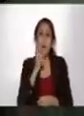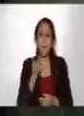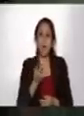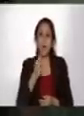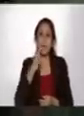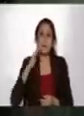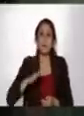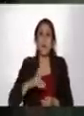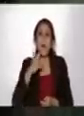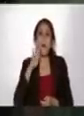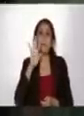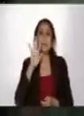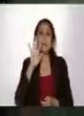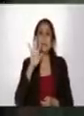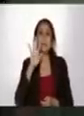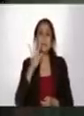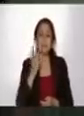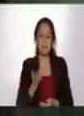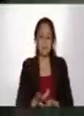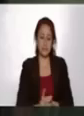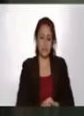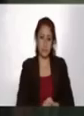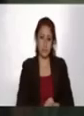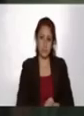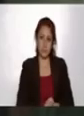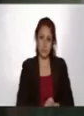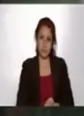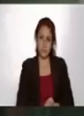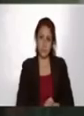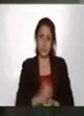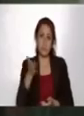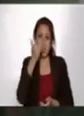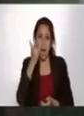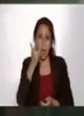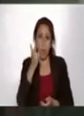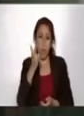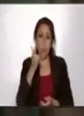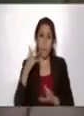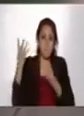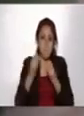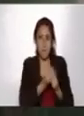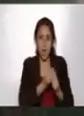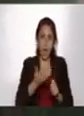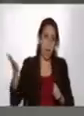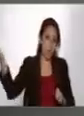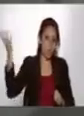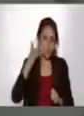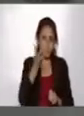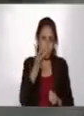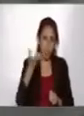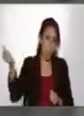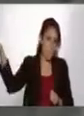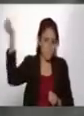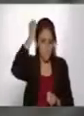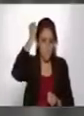5 سنين بتستنجد بكلب في الشارع اعمل معايا ايه؟ شارك معاه وجاب وخبطها وقال له طفل دماغها ما ماتتش، طلعوا جابوا استك